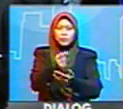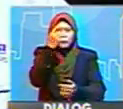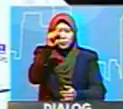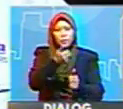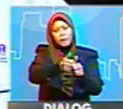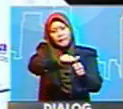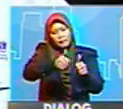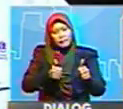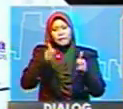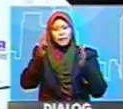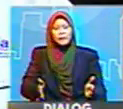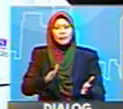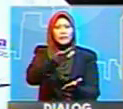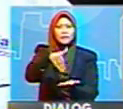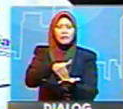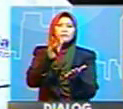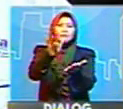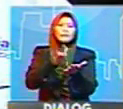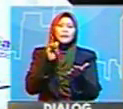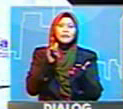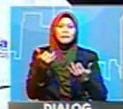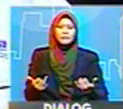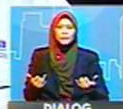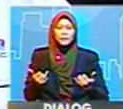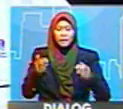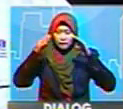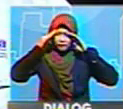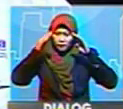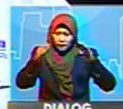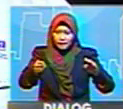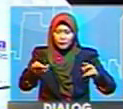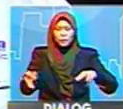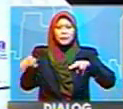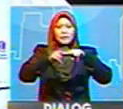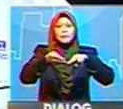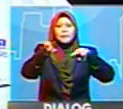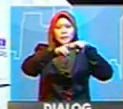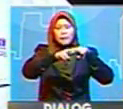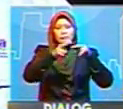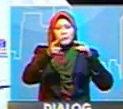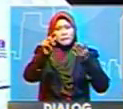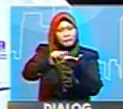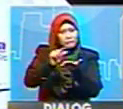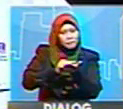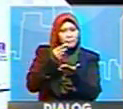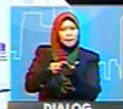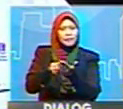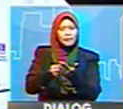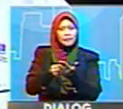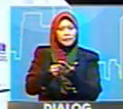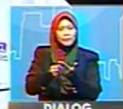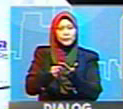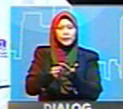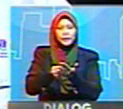pelindasan orang Tengah okey jadi fokusnya pertama adalah peningkatan pendapatan nelayan sawah